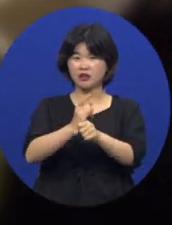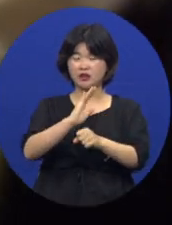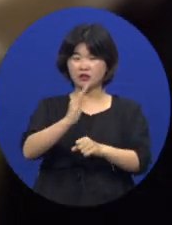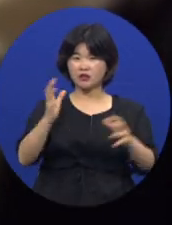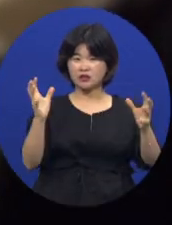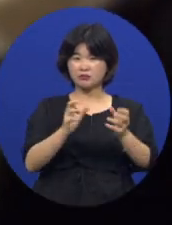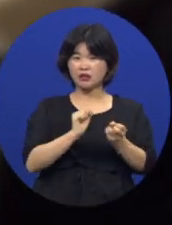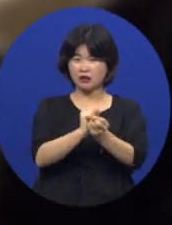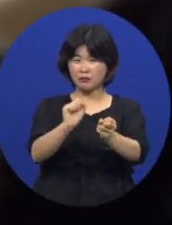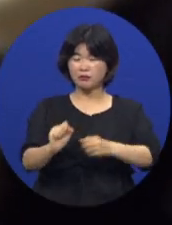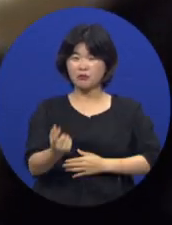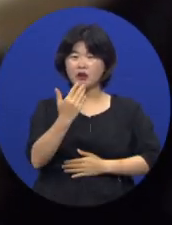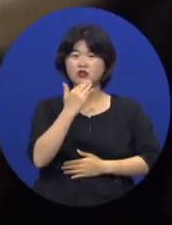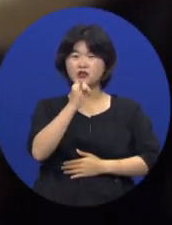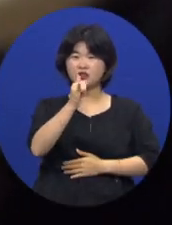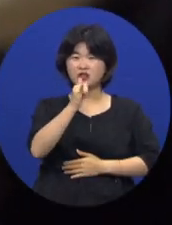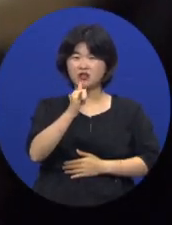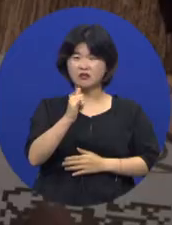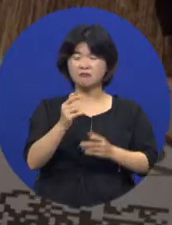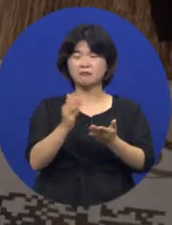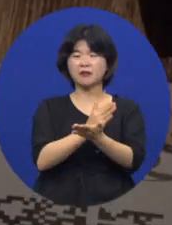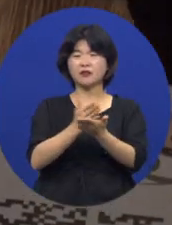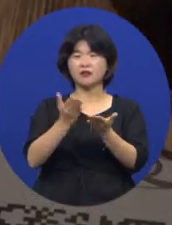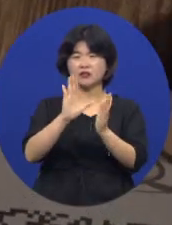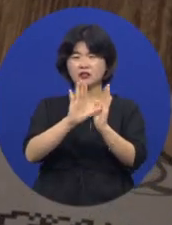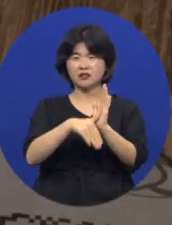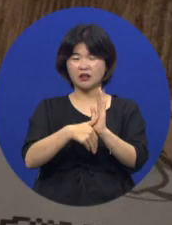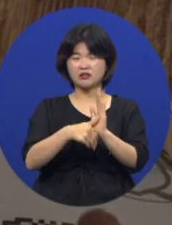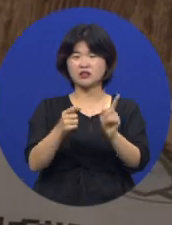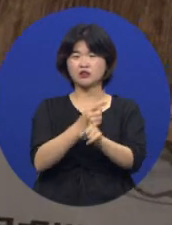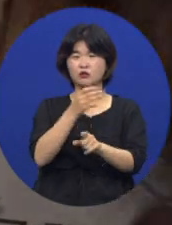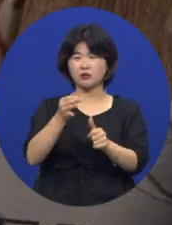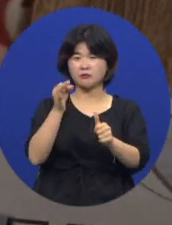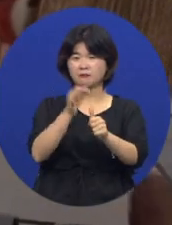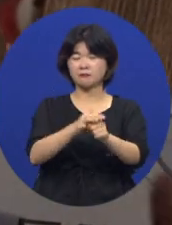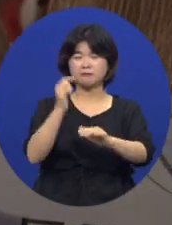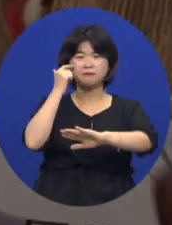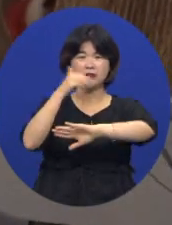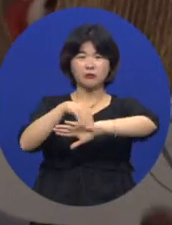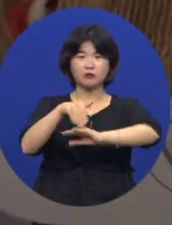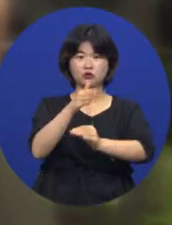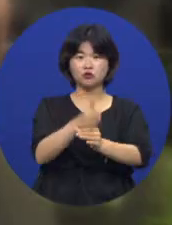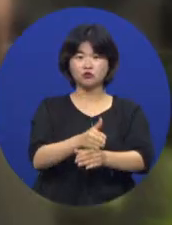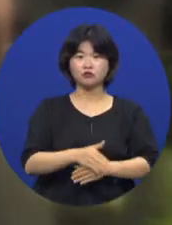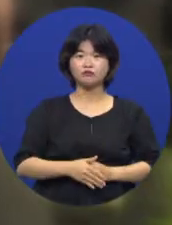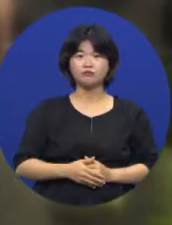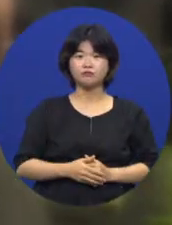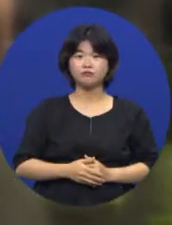집단 감염의 원인을 제공한 것으로 판단되면 구상권을 청구할 계획입니다